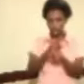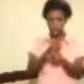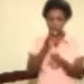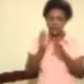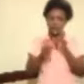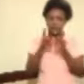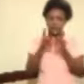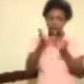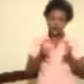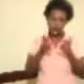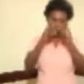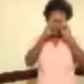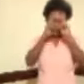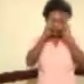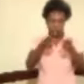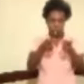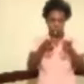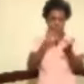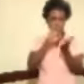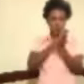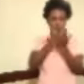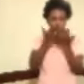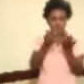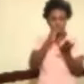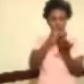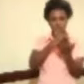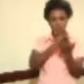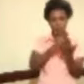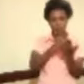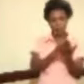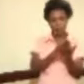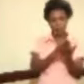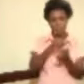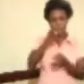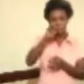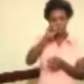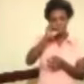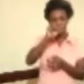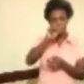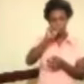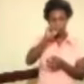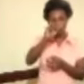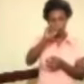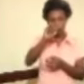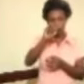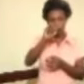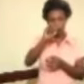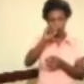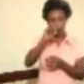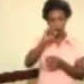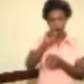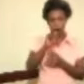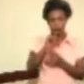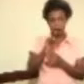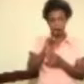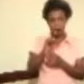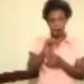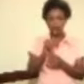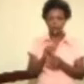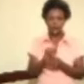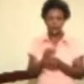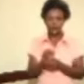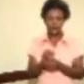respecter la Constitution, c'est le 7 février. M'a monté en mai 2011, m'a promis de pouvoir le 7 février